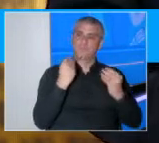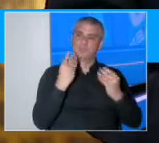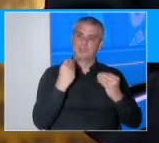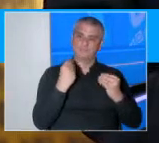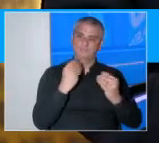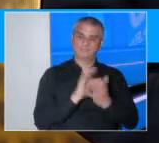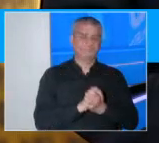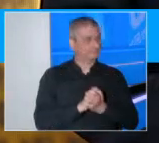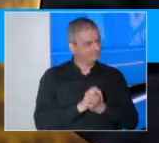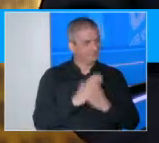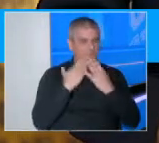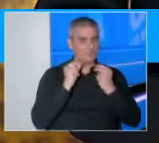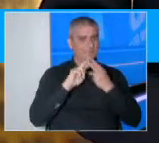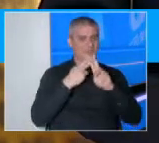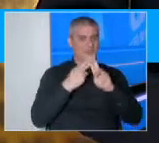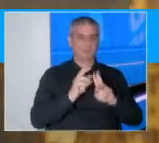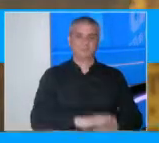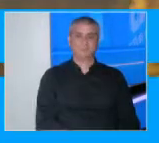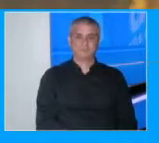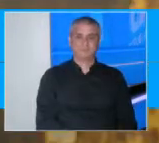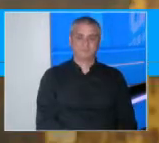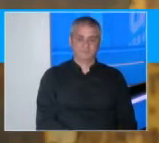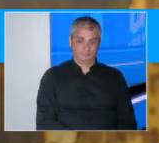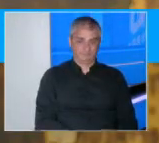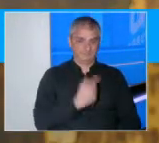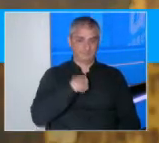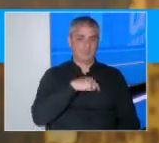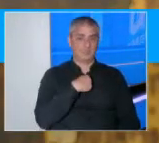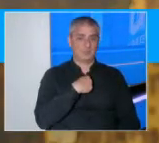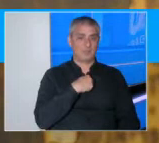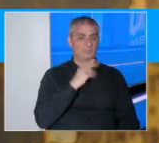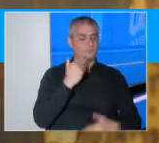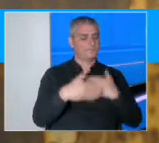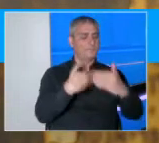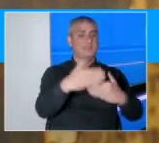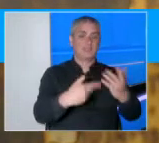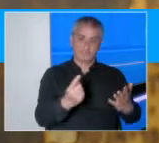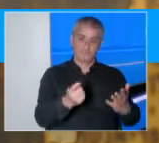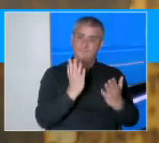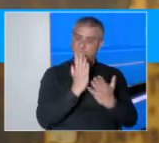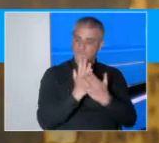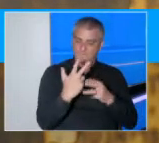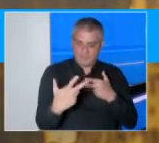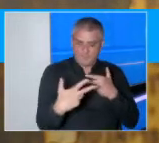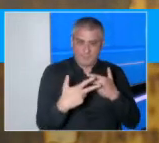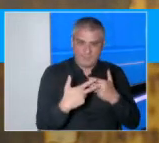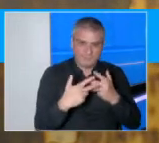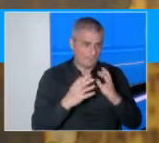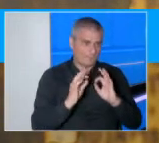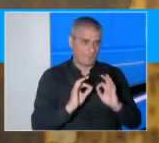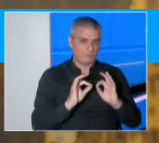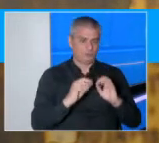לך. תודה רבה, להתראות. אנחנו מתקדמים הלאה וכבר מתקרבים